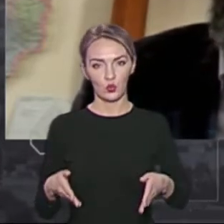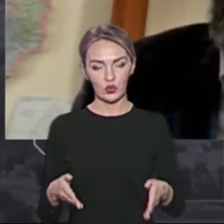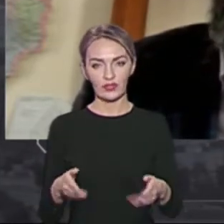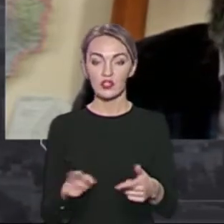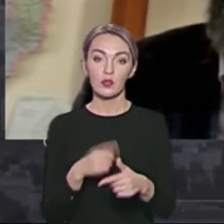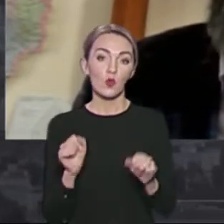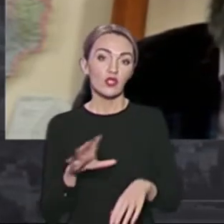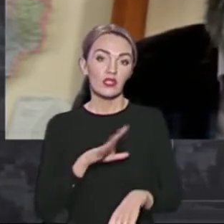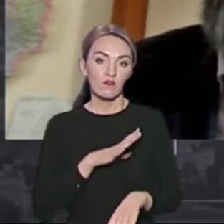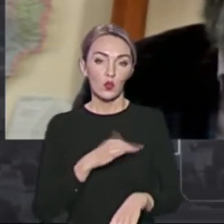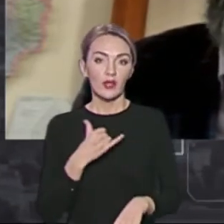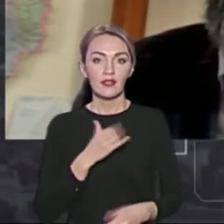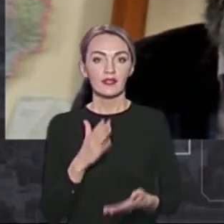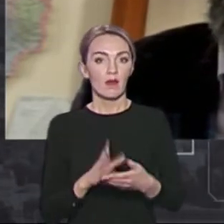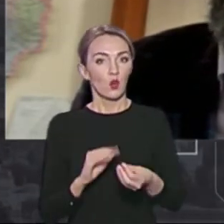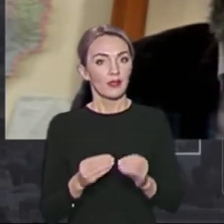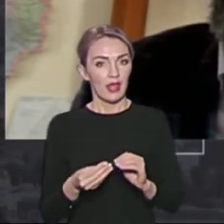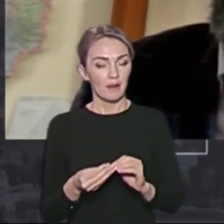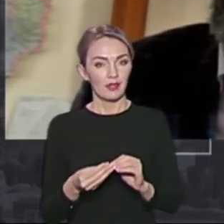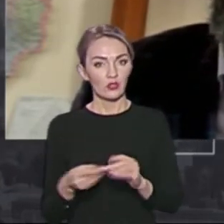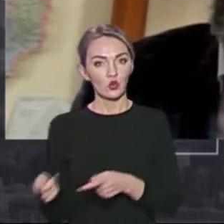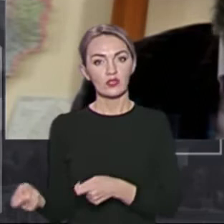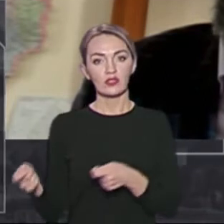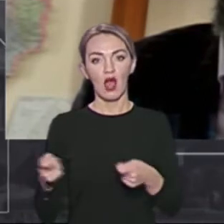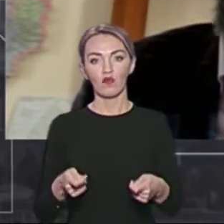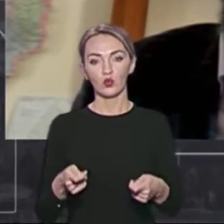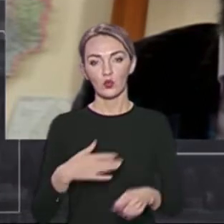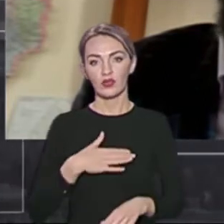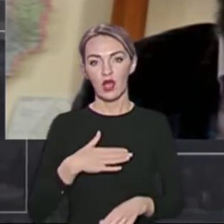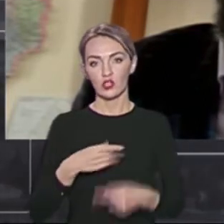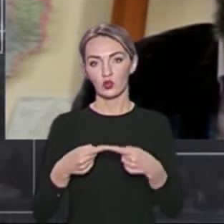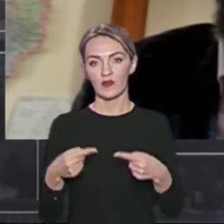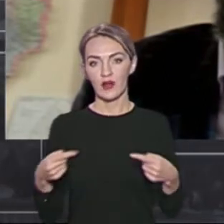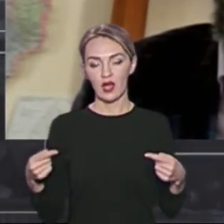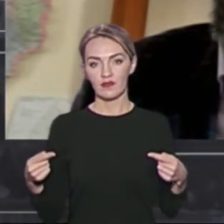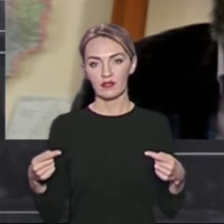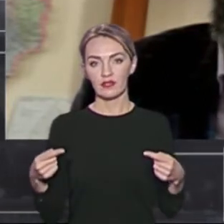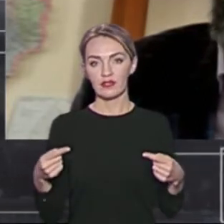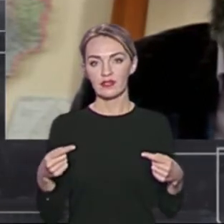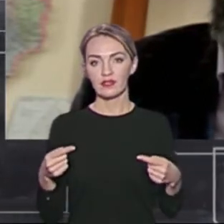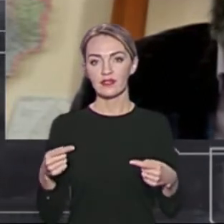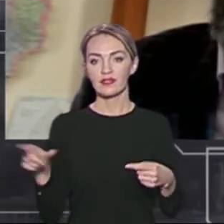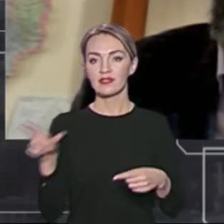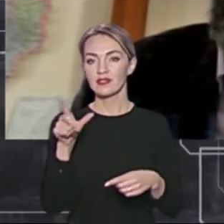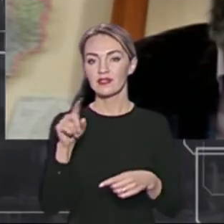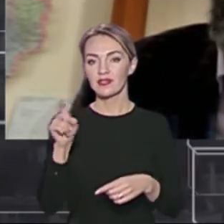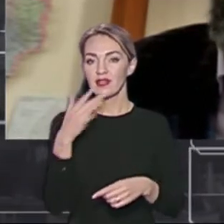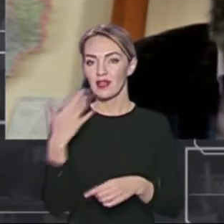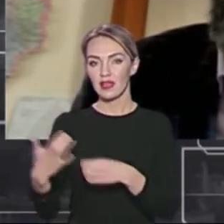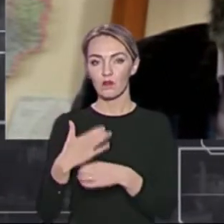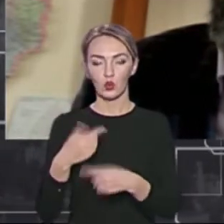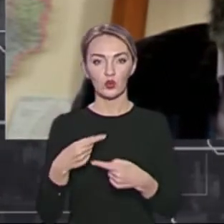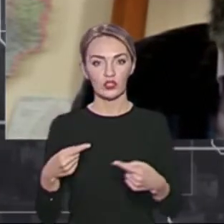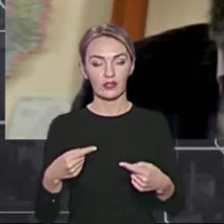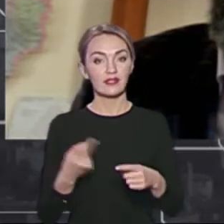чи, можливо, все ж таки в нас є якісь проблеми із доставкою наших товарів, з імпортом інших товарів, тому що це безпосередньо впливає